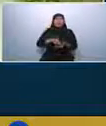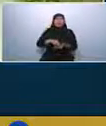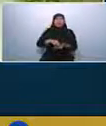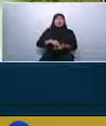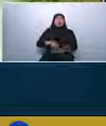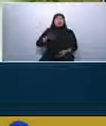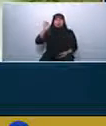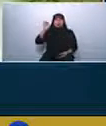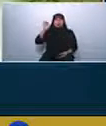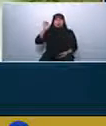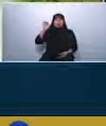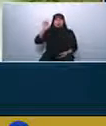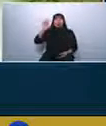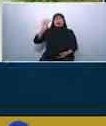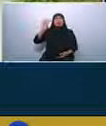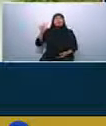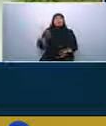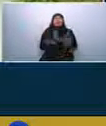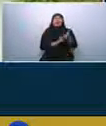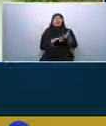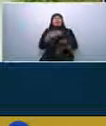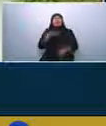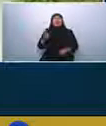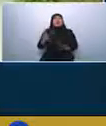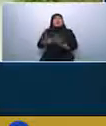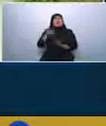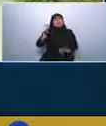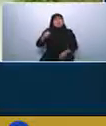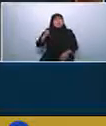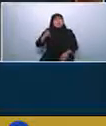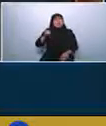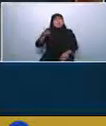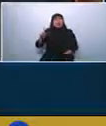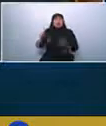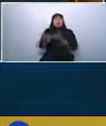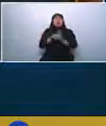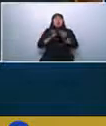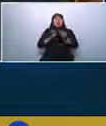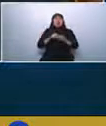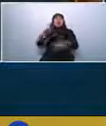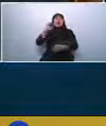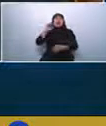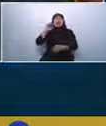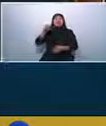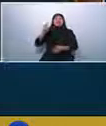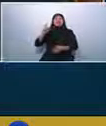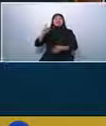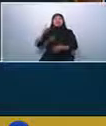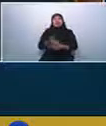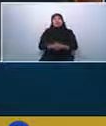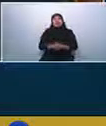8.560 perkara telah disidangkan secara e-litigation.